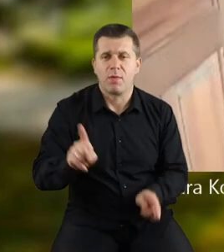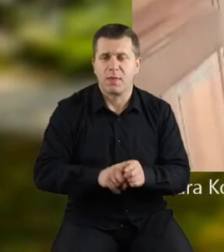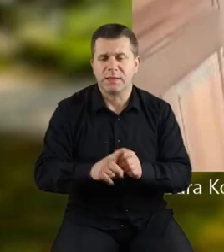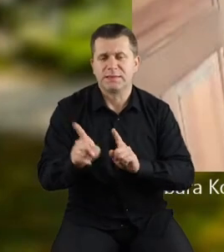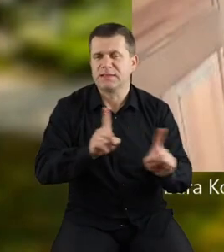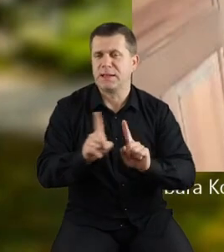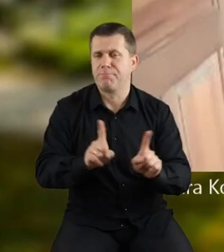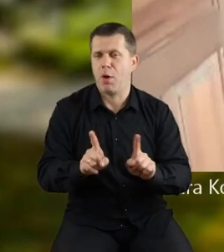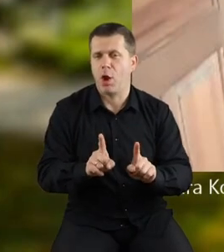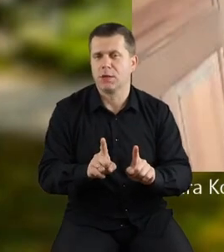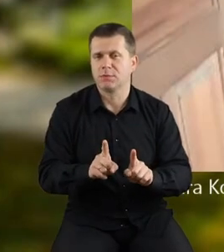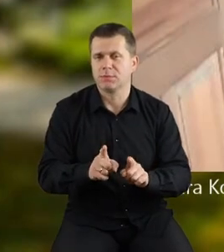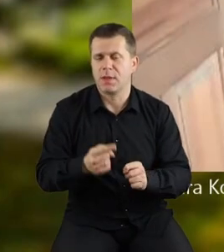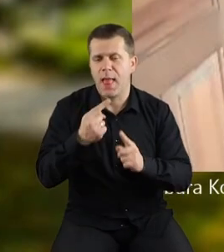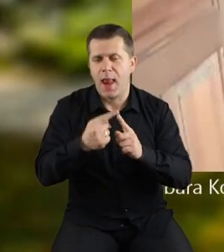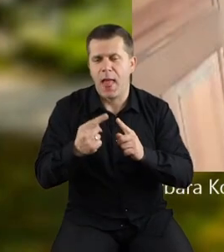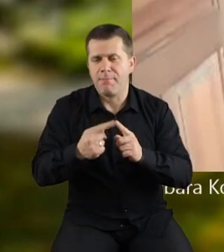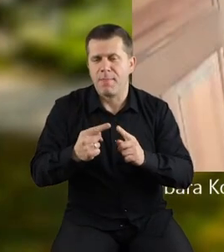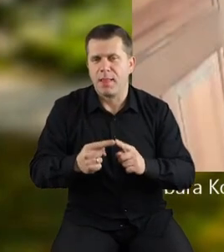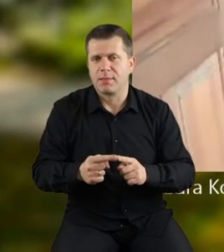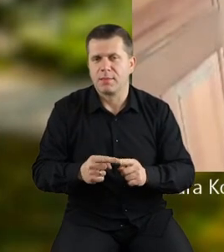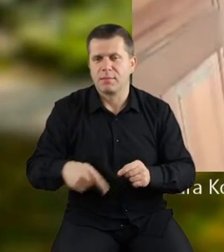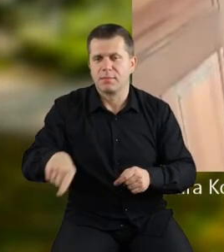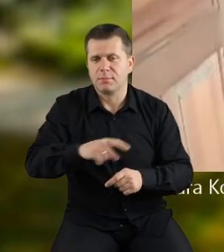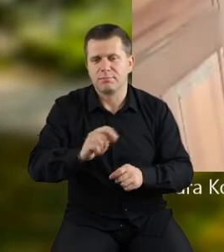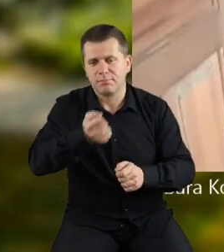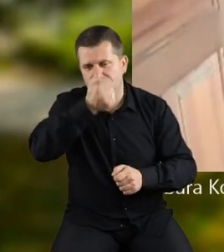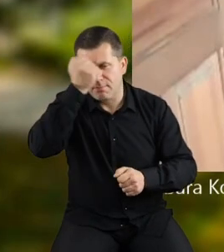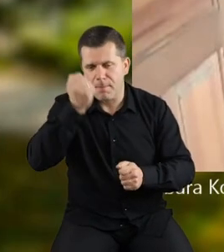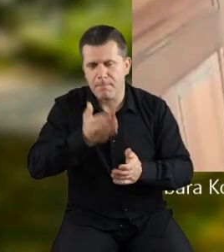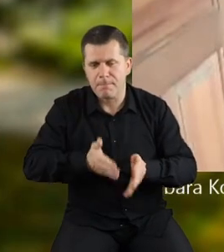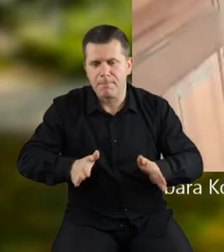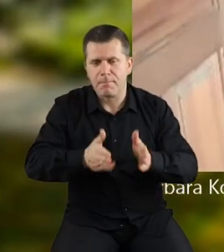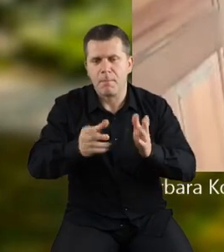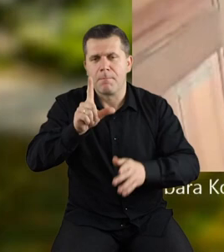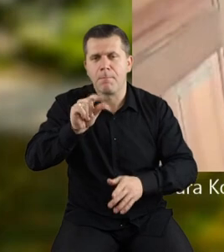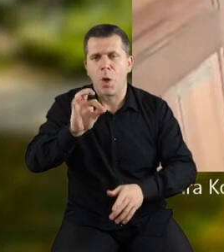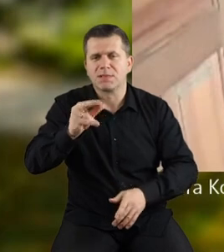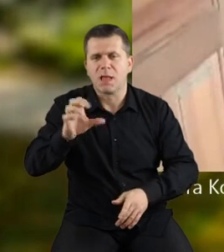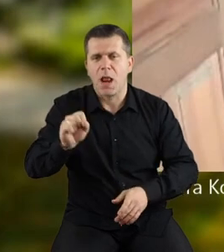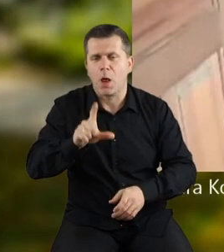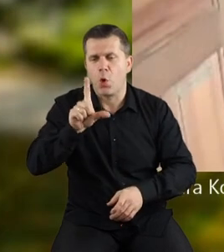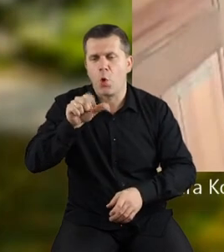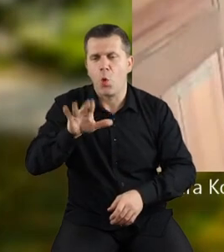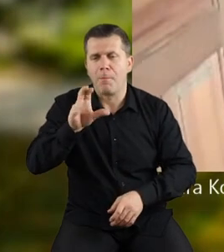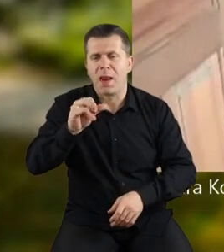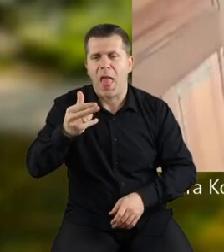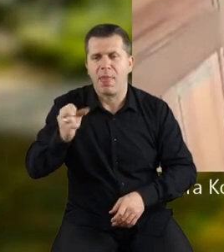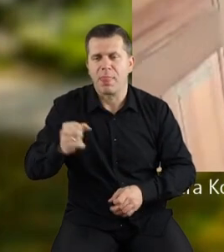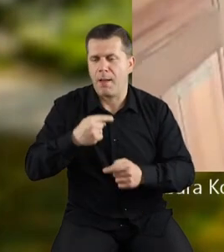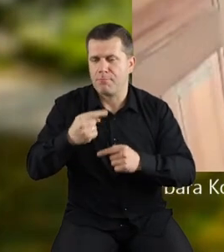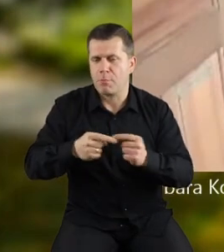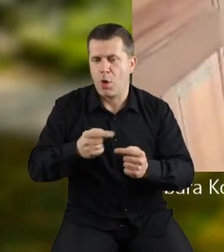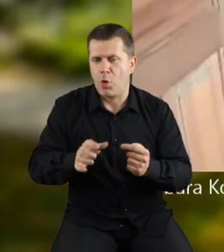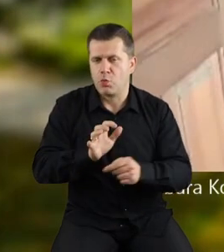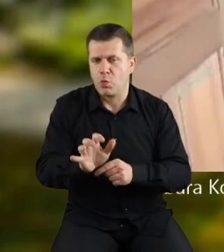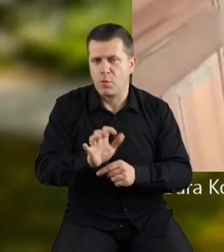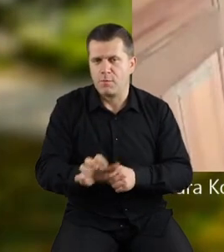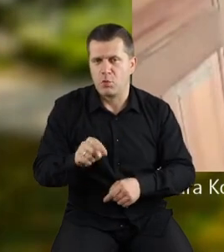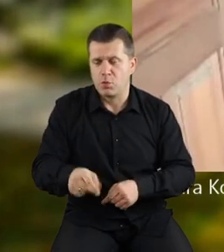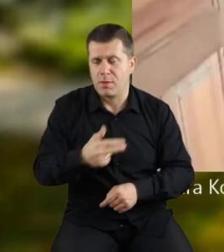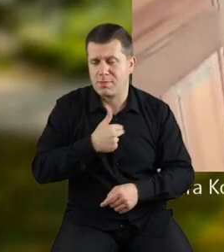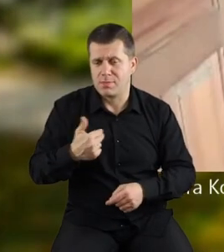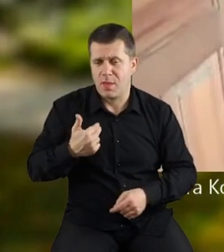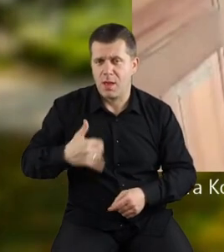jego symboliczne elementy na porcelanie w Lubianie produkowanej na przykład, bo to taka